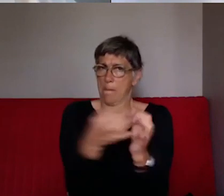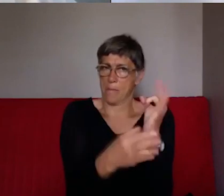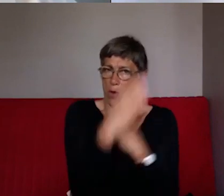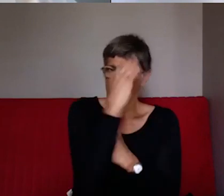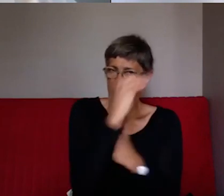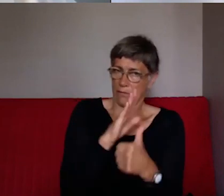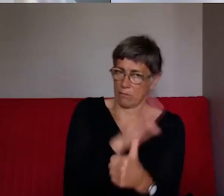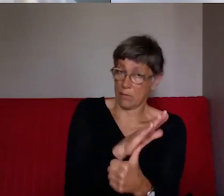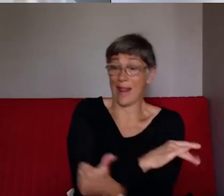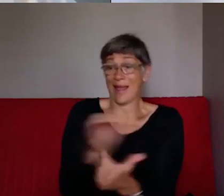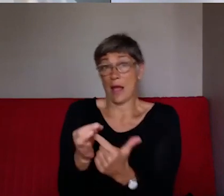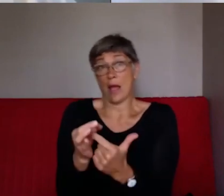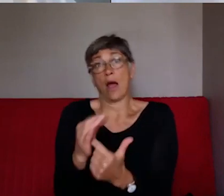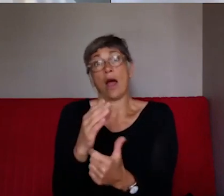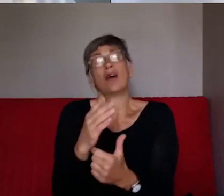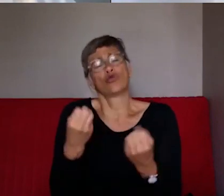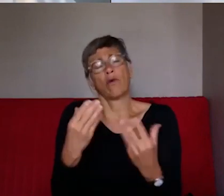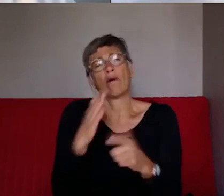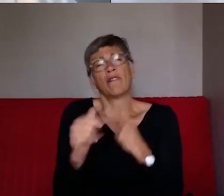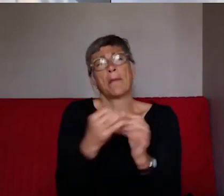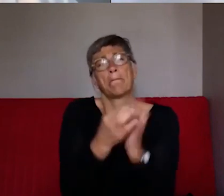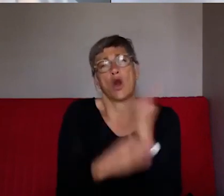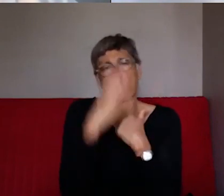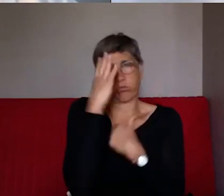on a affaire à des bilans professionnels et non pas des bilans de compétences.